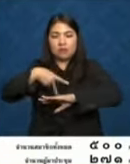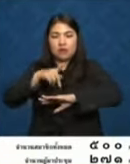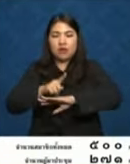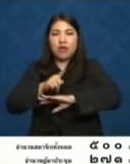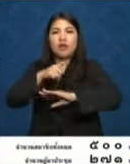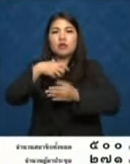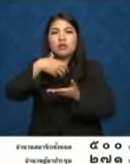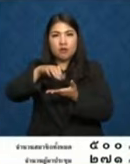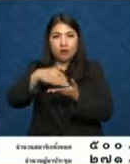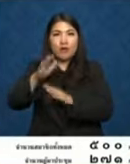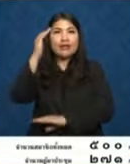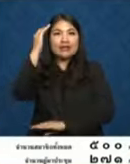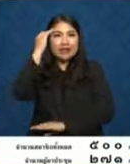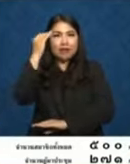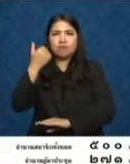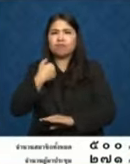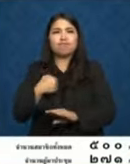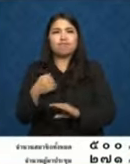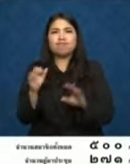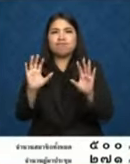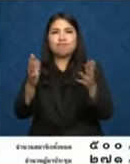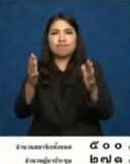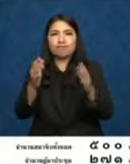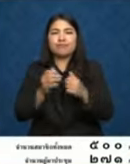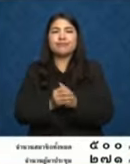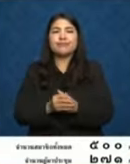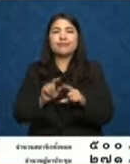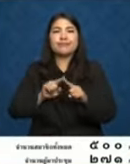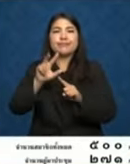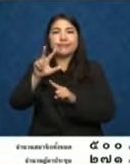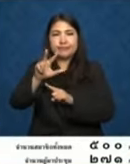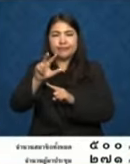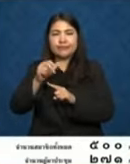จะแจ้งต่อที่ประชุมไม่มีระเบียบวาระที่